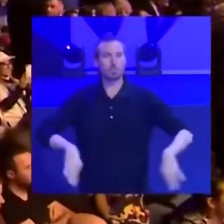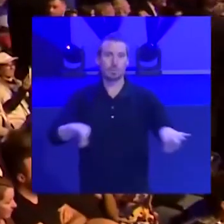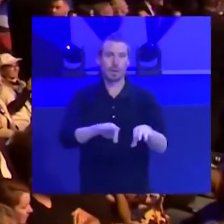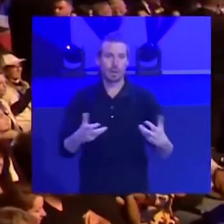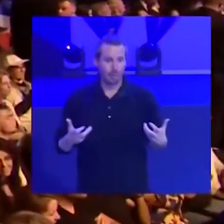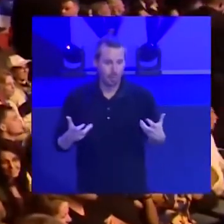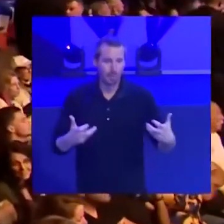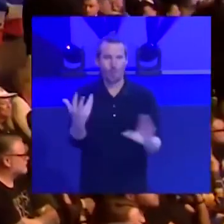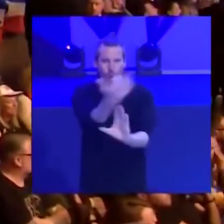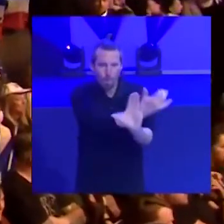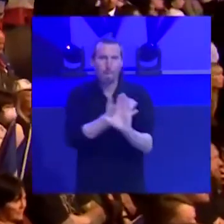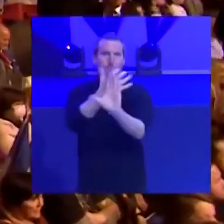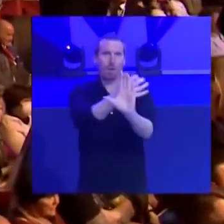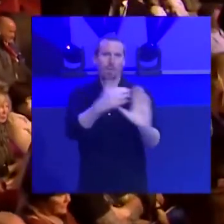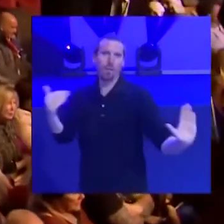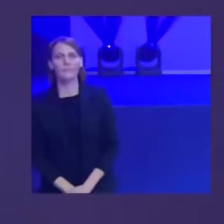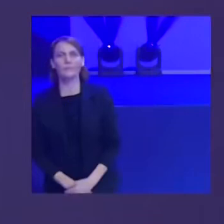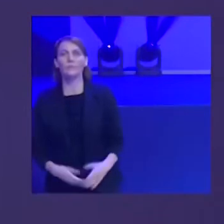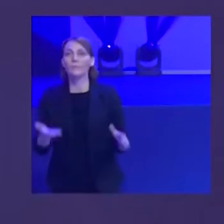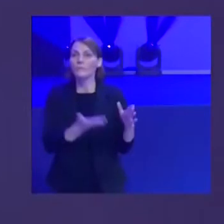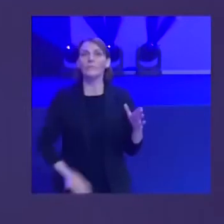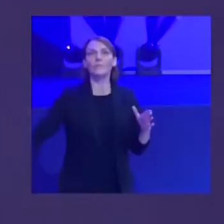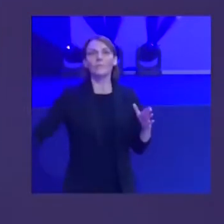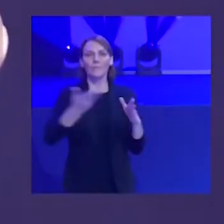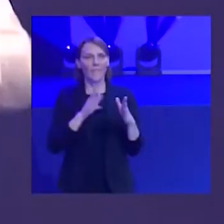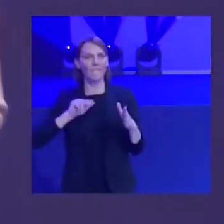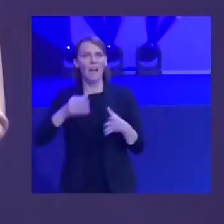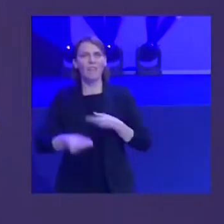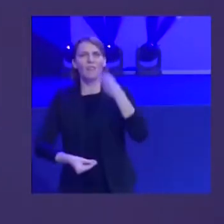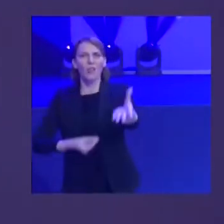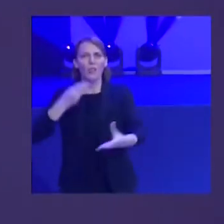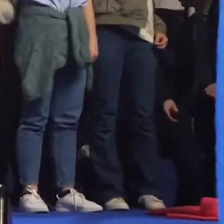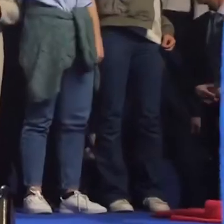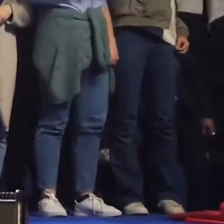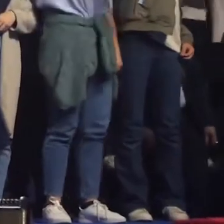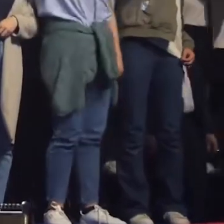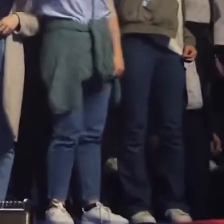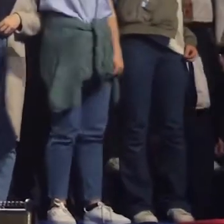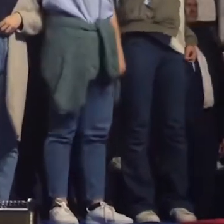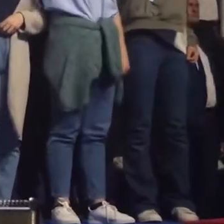objectif pour briller de nouveau. Nous les lui donnerons, parce qu'impossible n'est pas français.